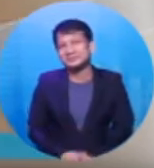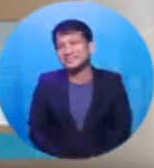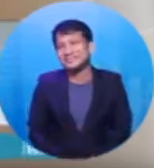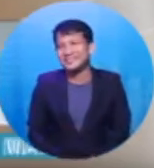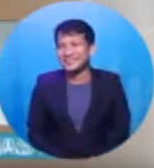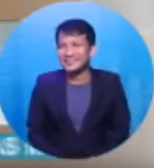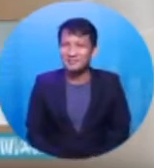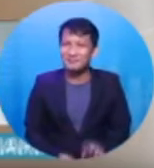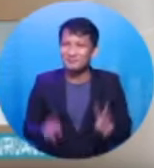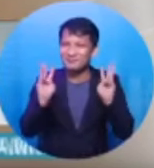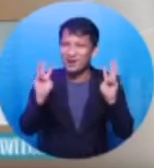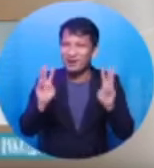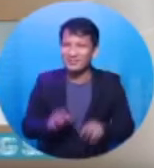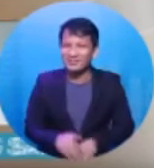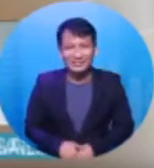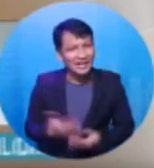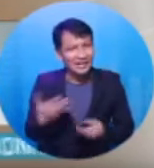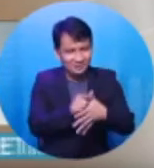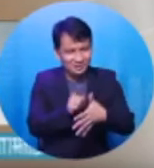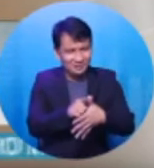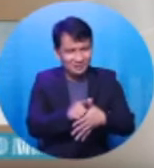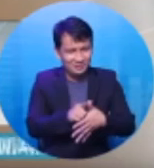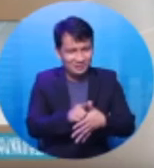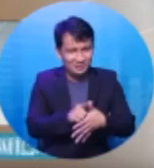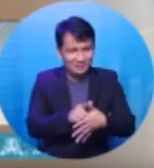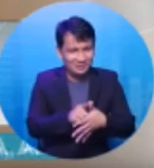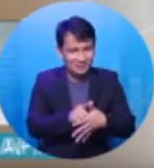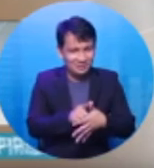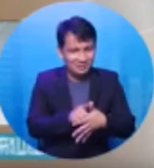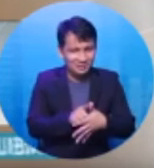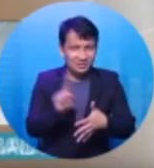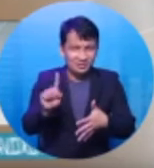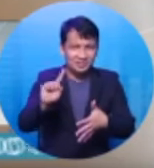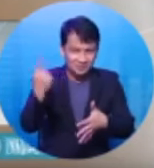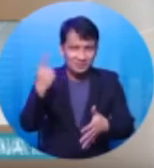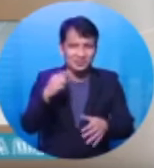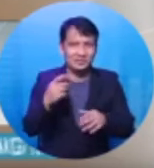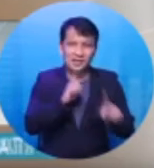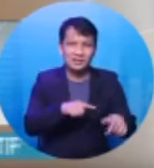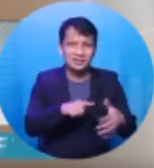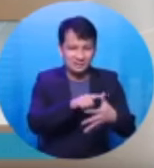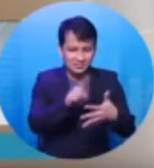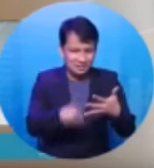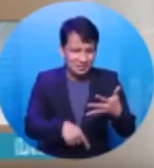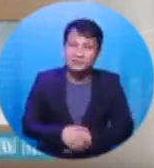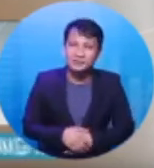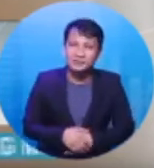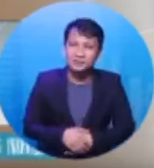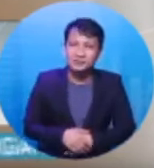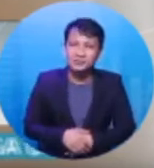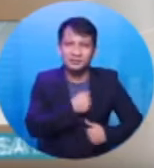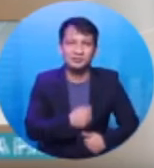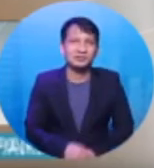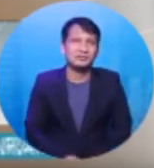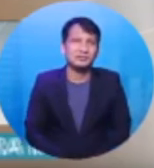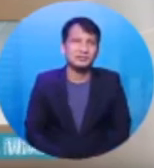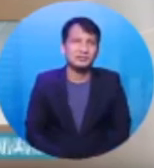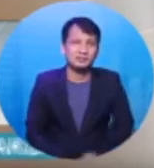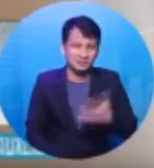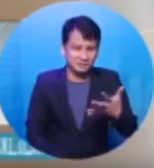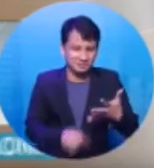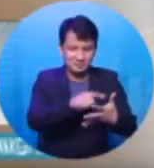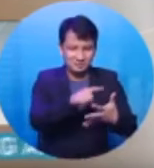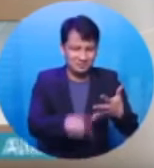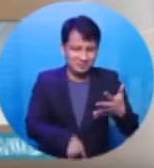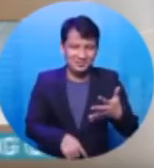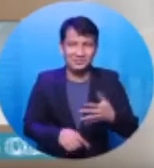Lima. Wow, ha? Ano po mga trabaho nitong lima? Pero isa lang yung sinagot ko. Isa lang? Anong trabaho po nitong sinagot nyo? Army. Yung pong lima, ano